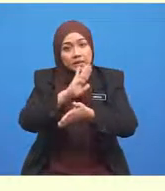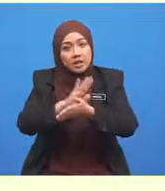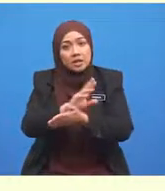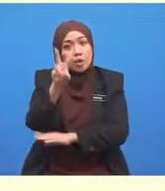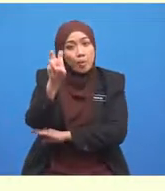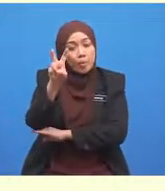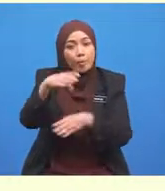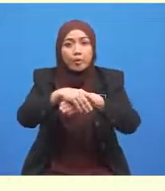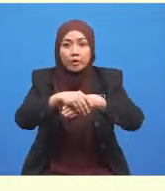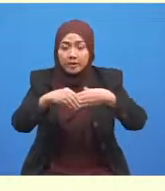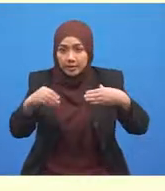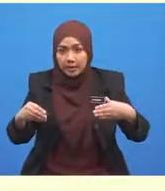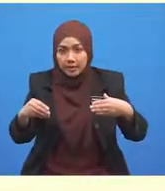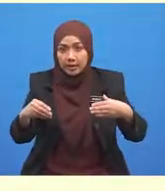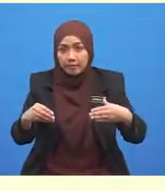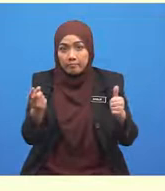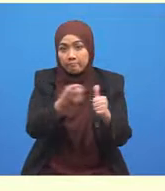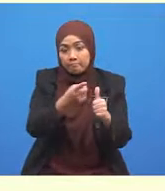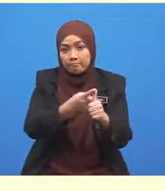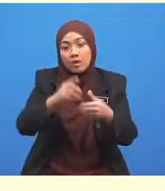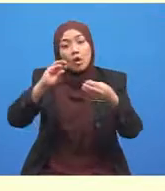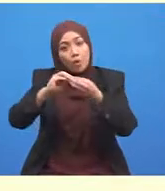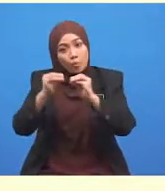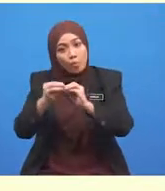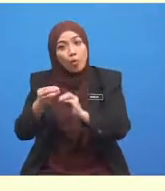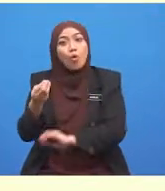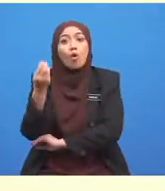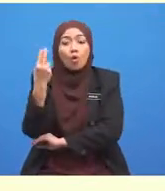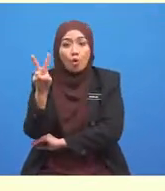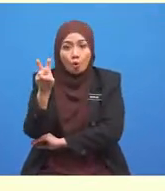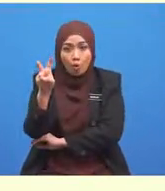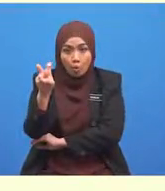adalah mempunyai nombor 20,